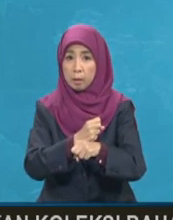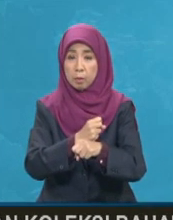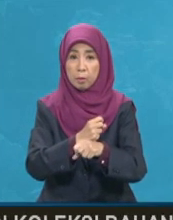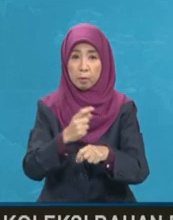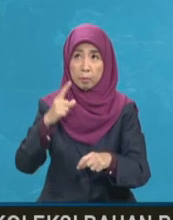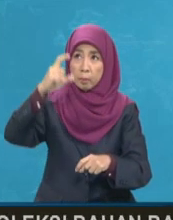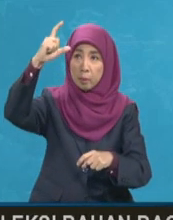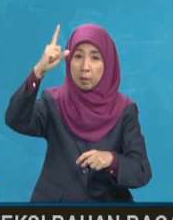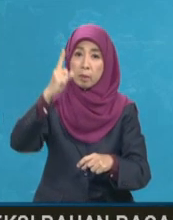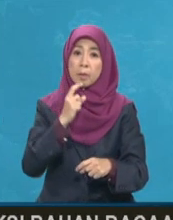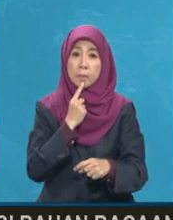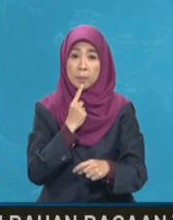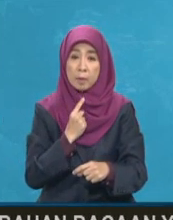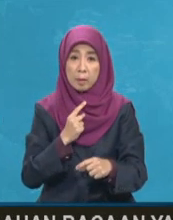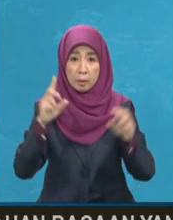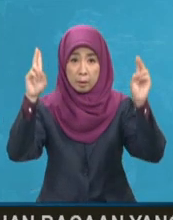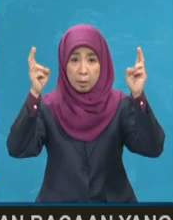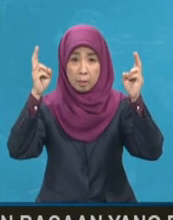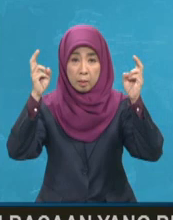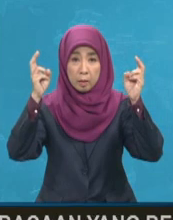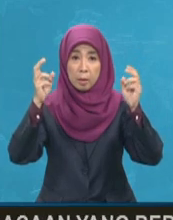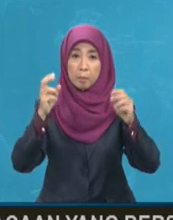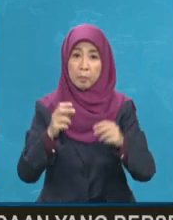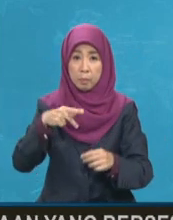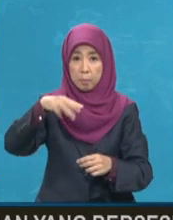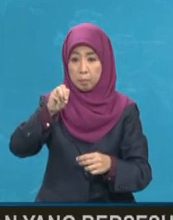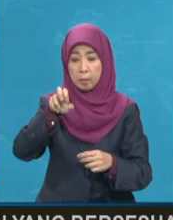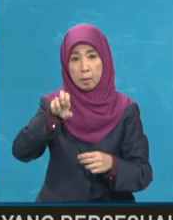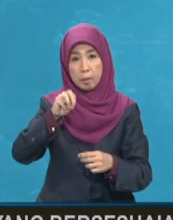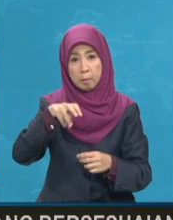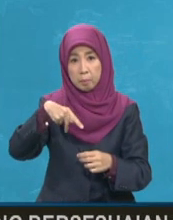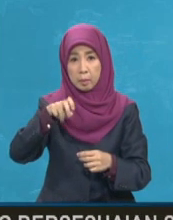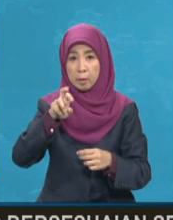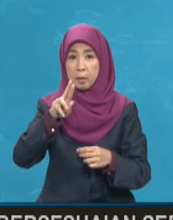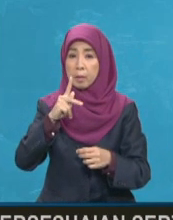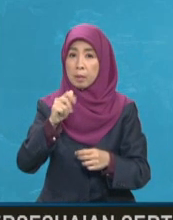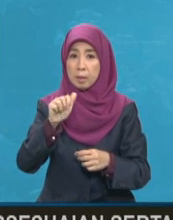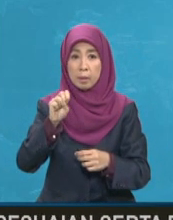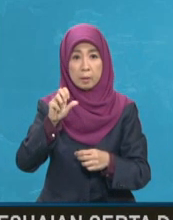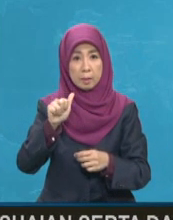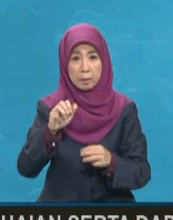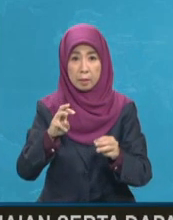Merah negara Brunei Darussalam yang bertema memperkosa kesejahteraan masyarakat